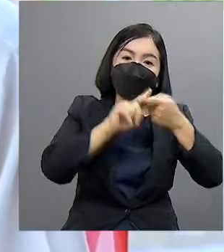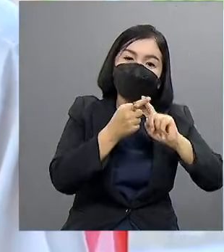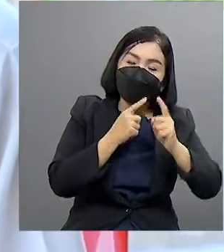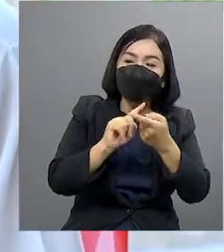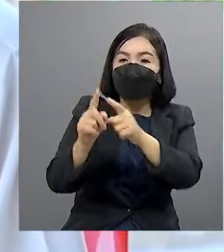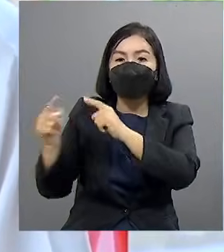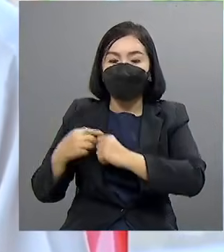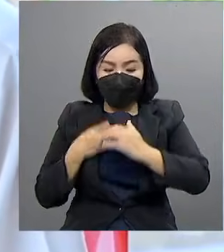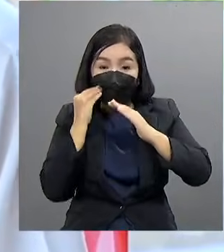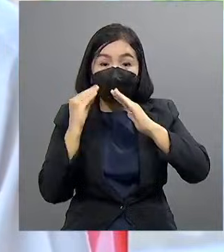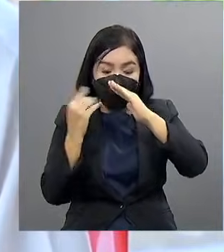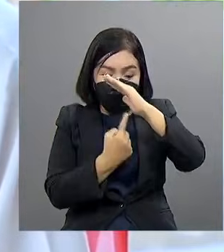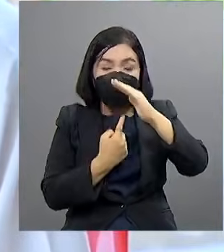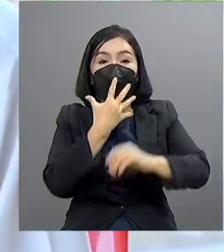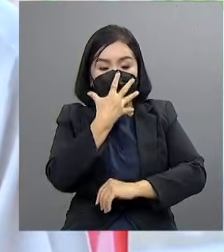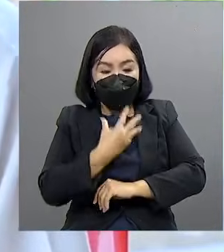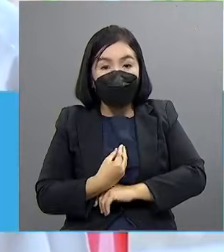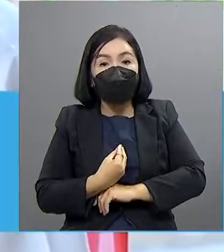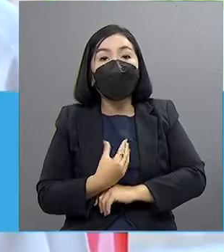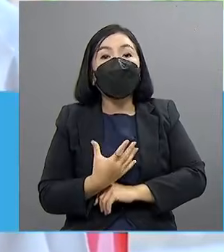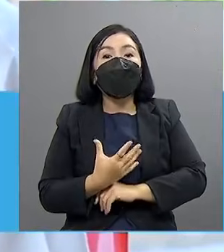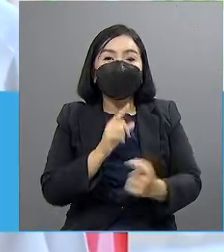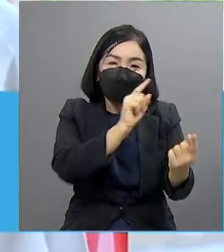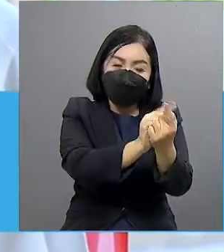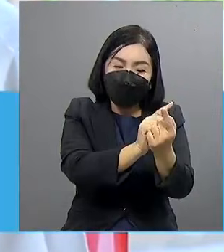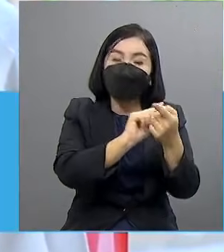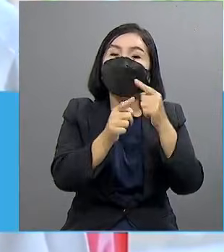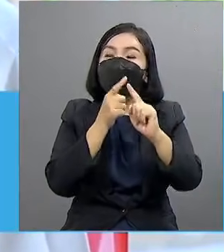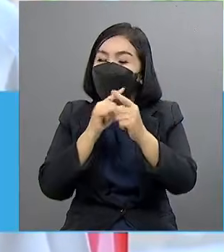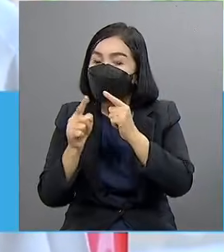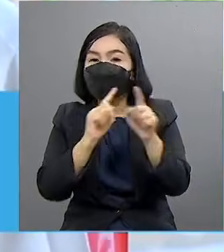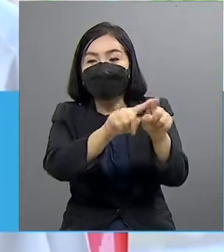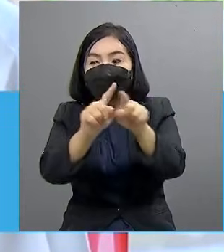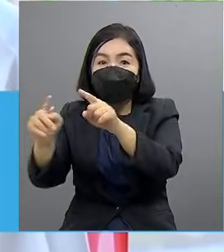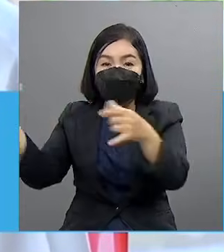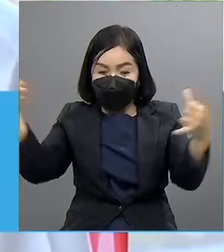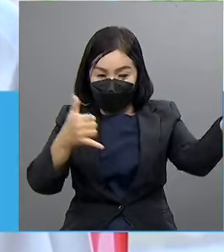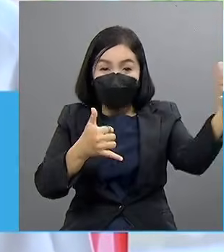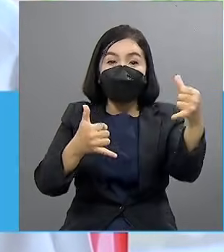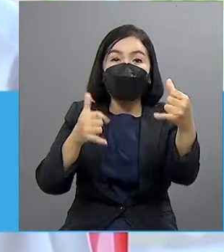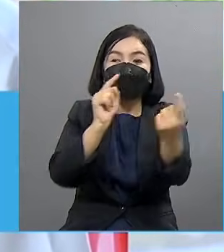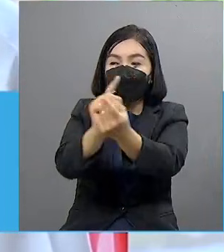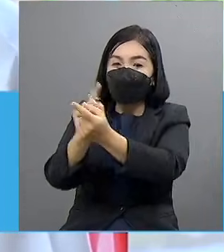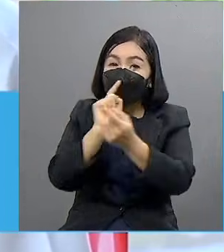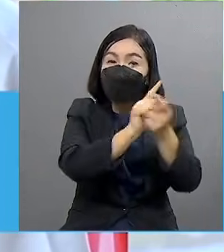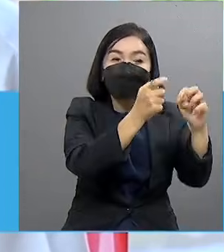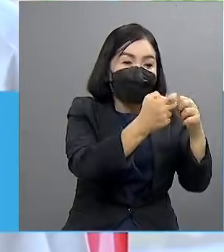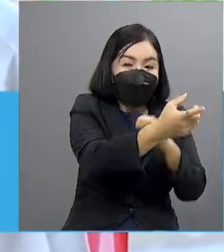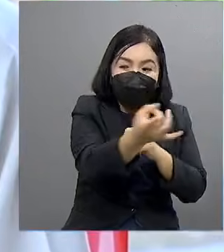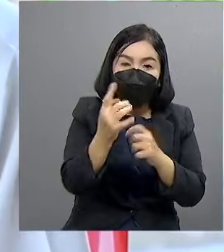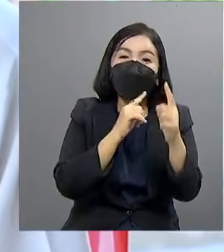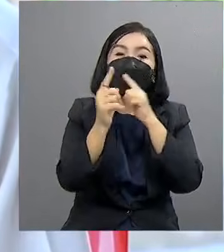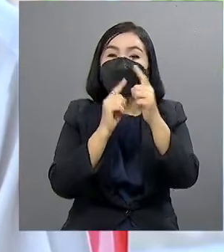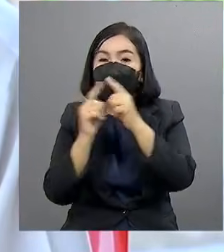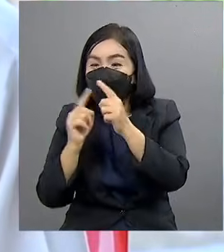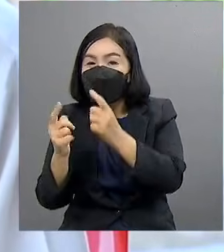า ได้พบปะเพื่อนฝูงนี่บัวหลายคนมาหาเดียวนี่บัวมีปัญหาเจอก็ช่วยเดี๋ยวแก้ไ